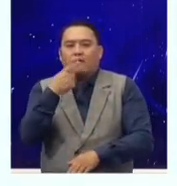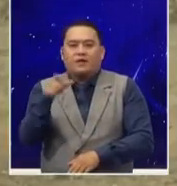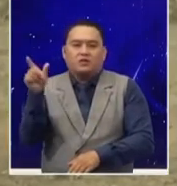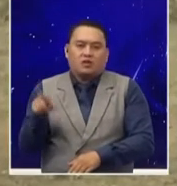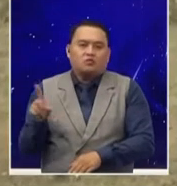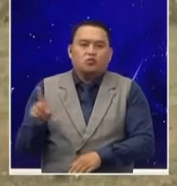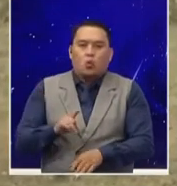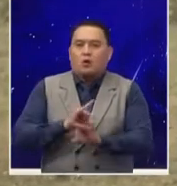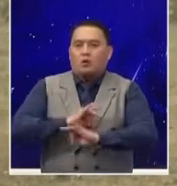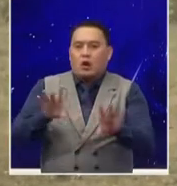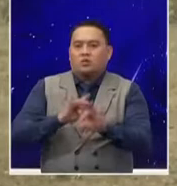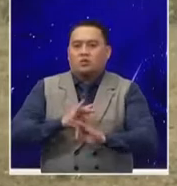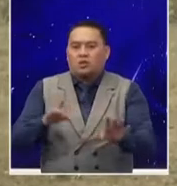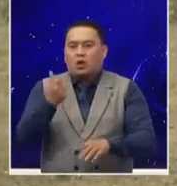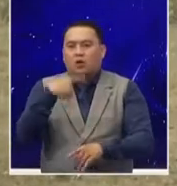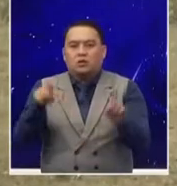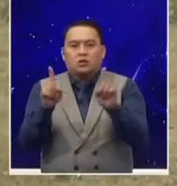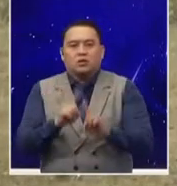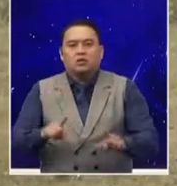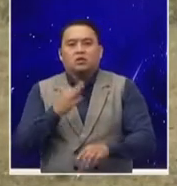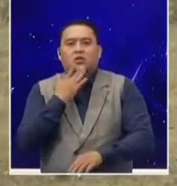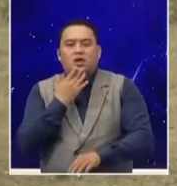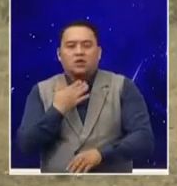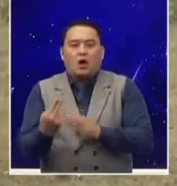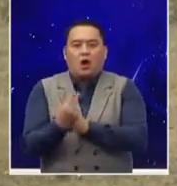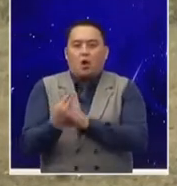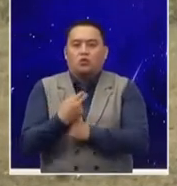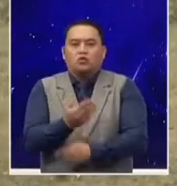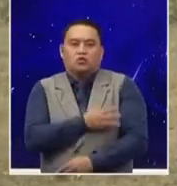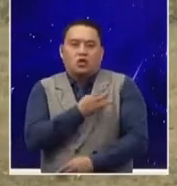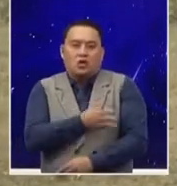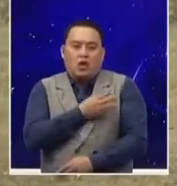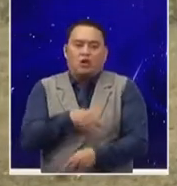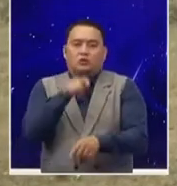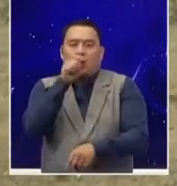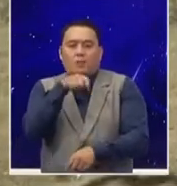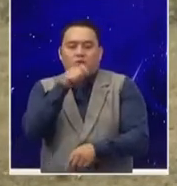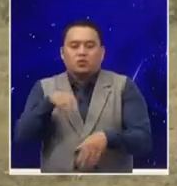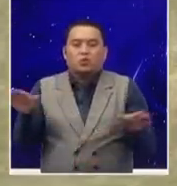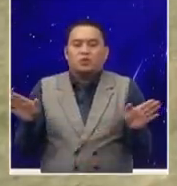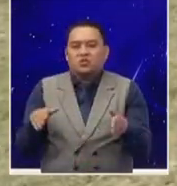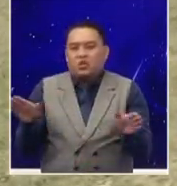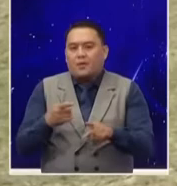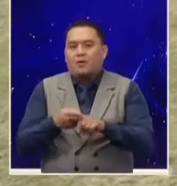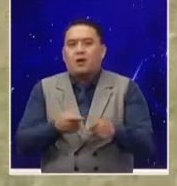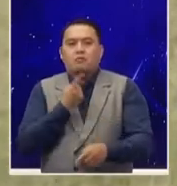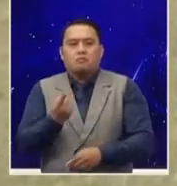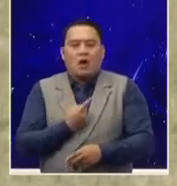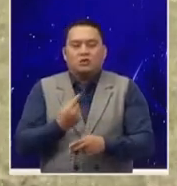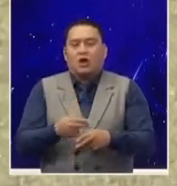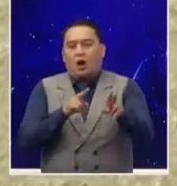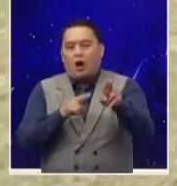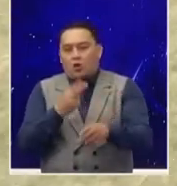приехали, чтобы рассказать об особенностях национальной охоты и обучить всех желающих работе с хищными молодыми пернатыми. В ходе мастер-класса